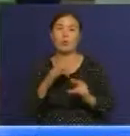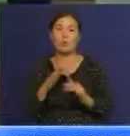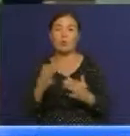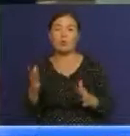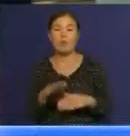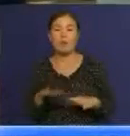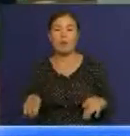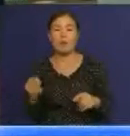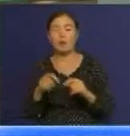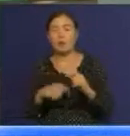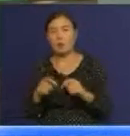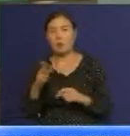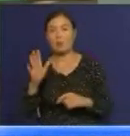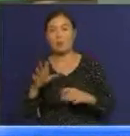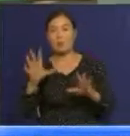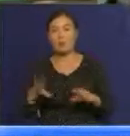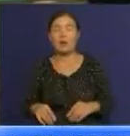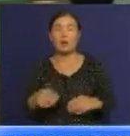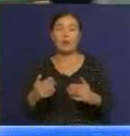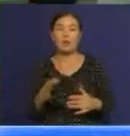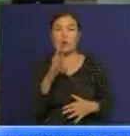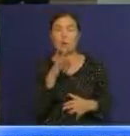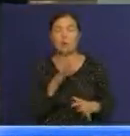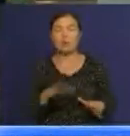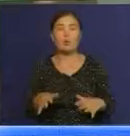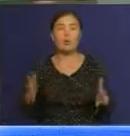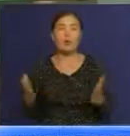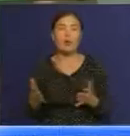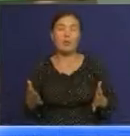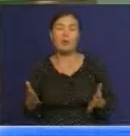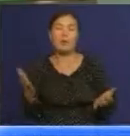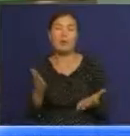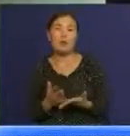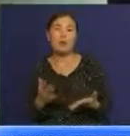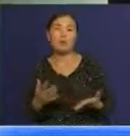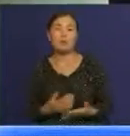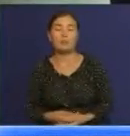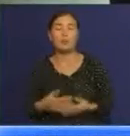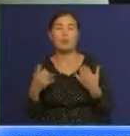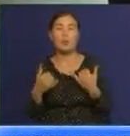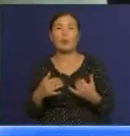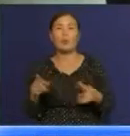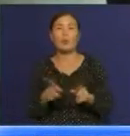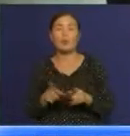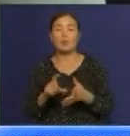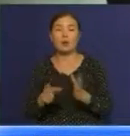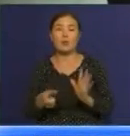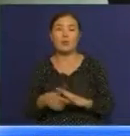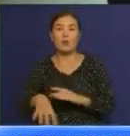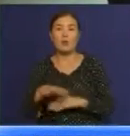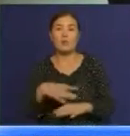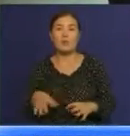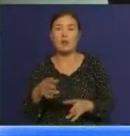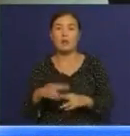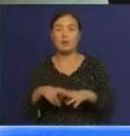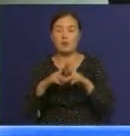балаларды зерттейміз, барынша оларды уақыт бойынша қандай прогресс бар екенін көреміз. Бүгінде мұндай кабинеттер еліміздің